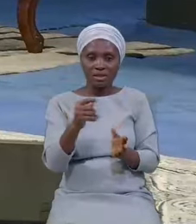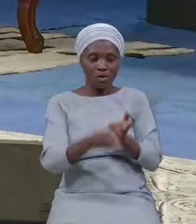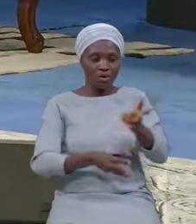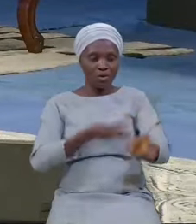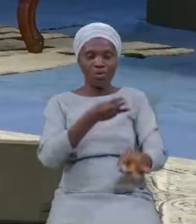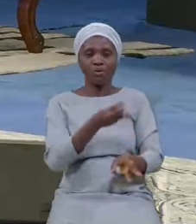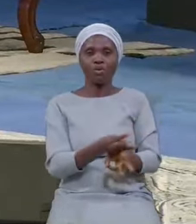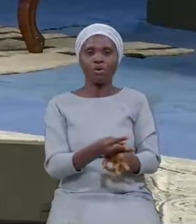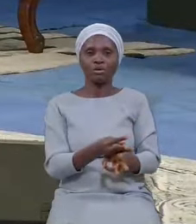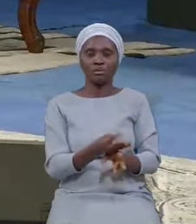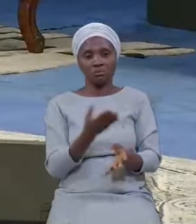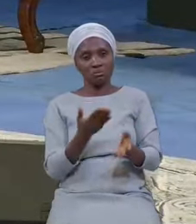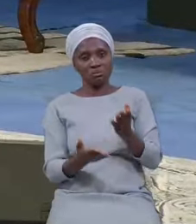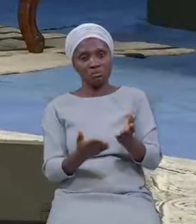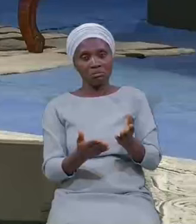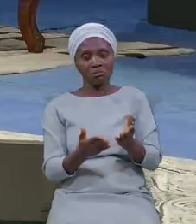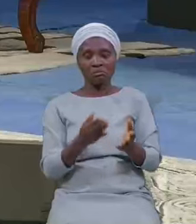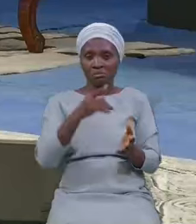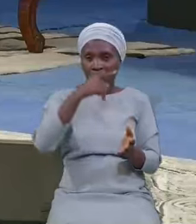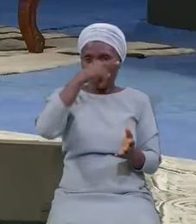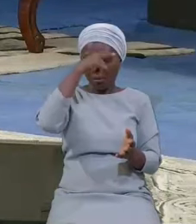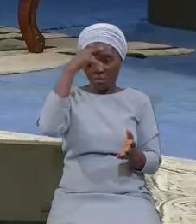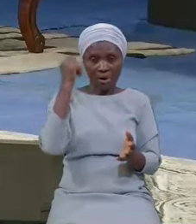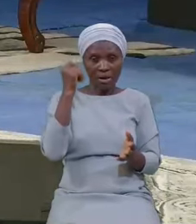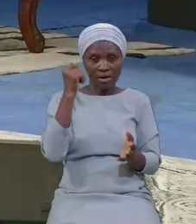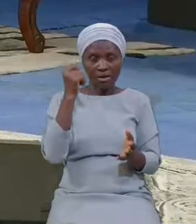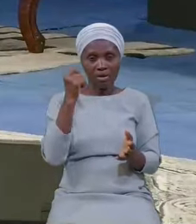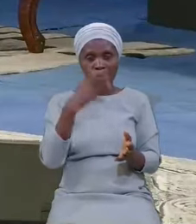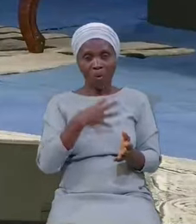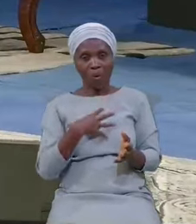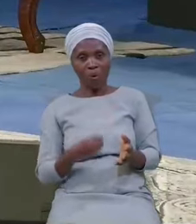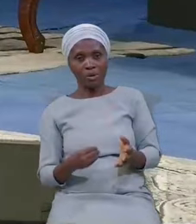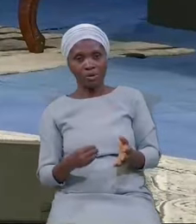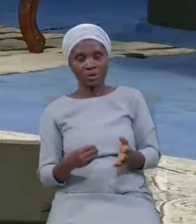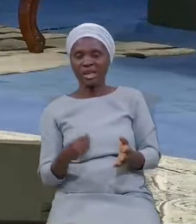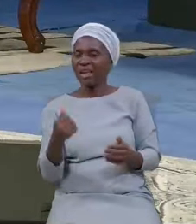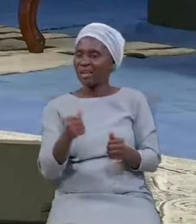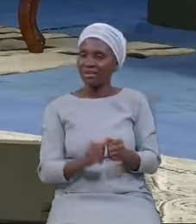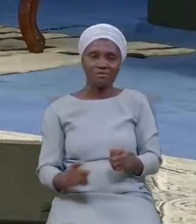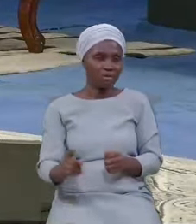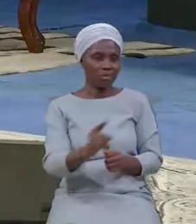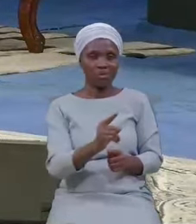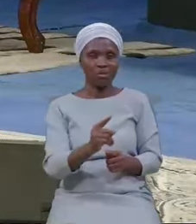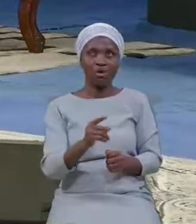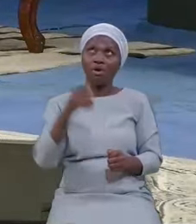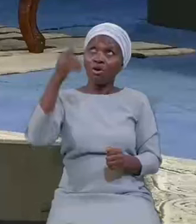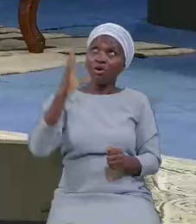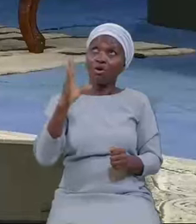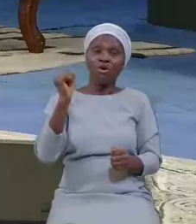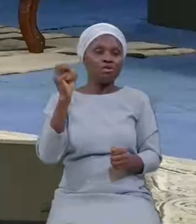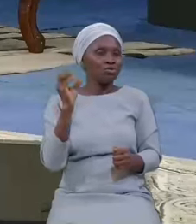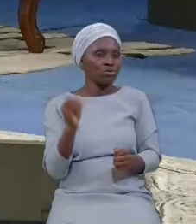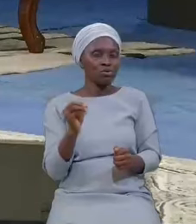des hommes de couleur, des blancs. Car Dieu a tant aimé le monde. Le monde des jeunes,